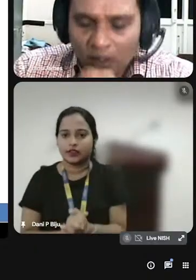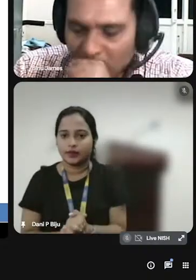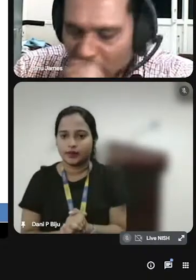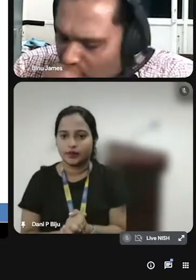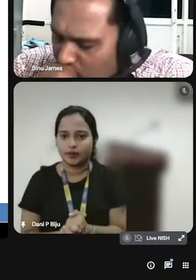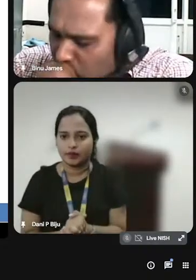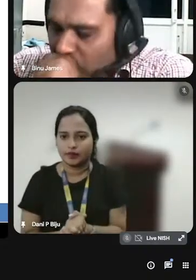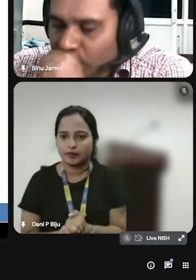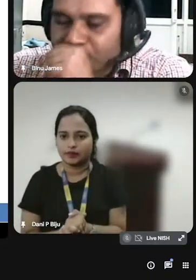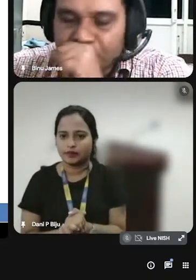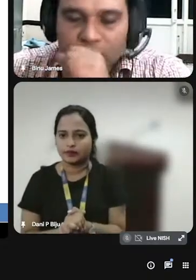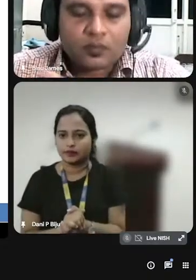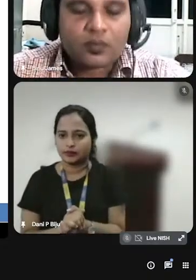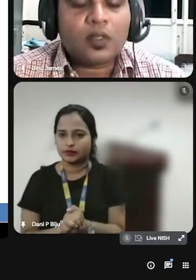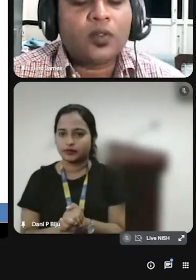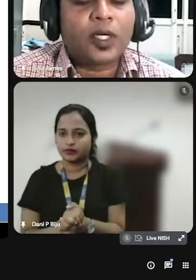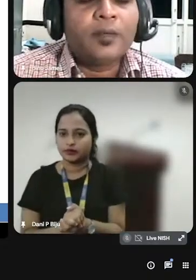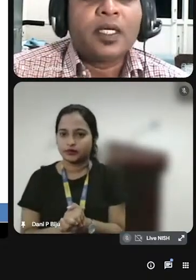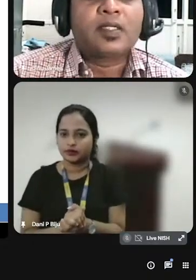സ്റ്റേജ്